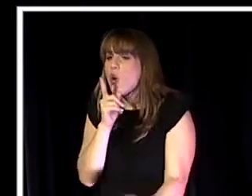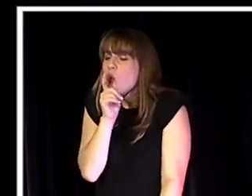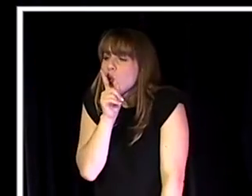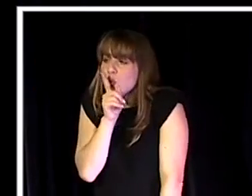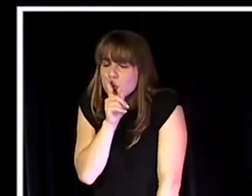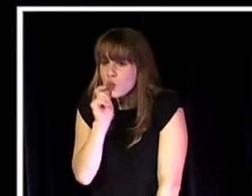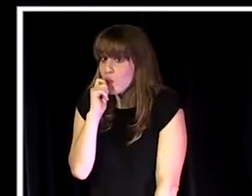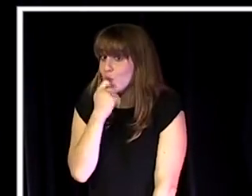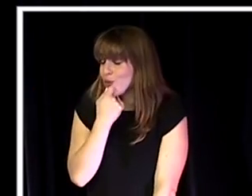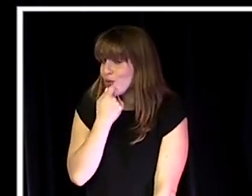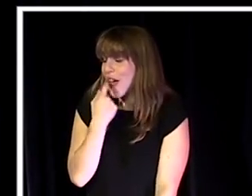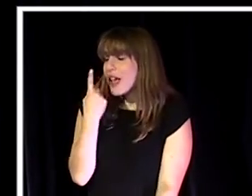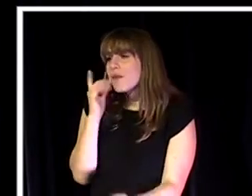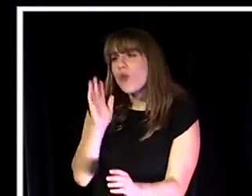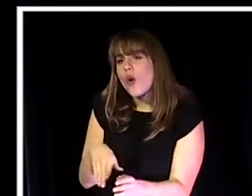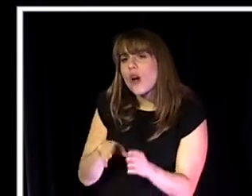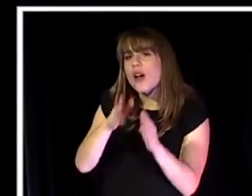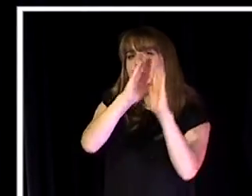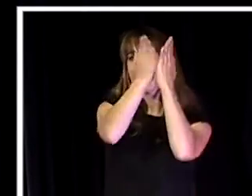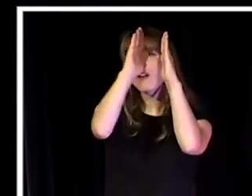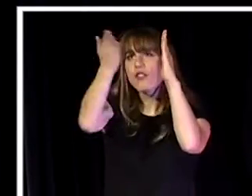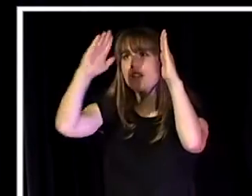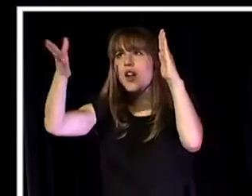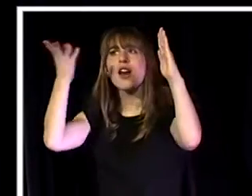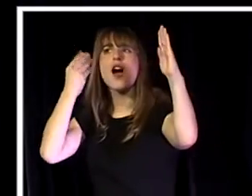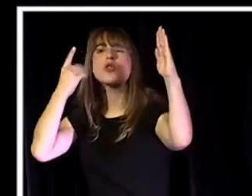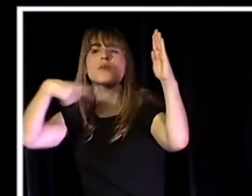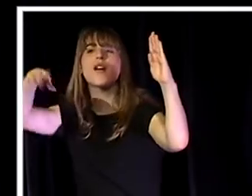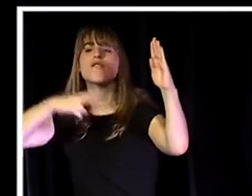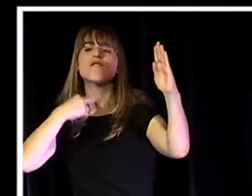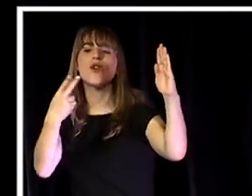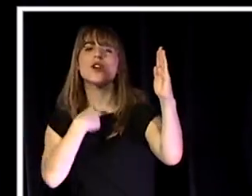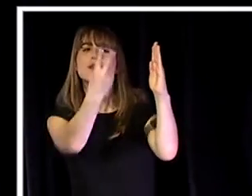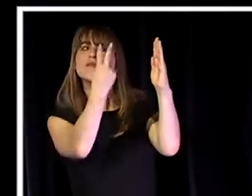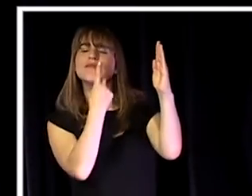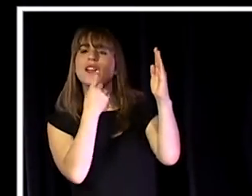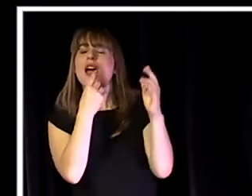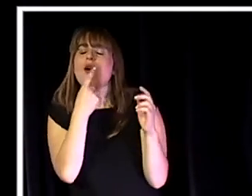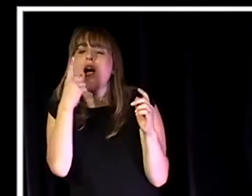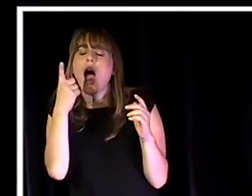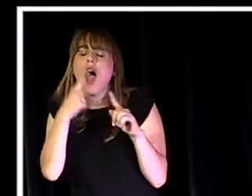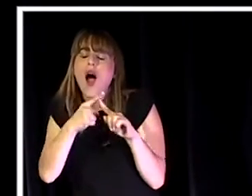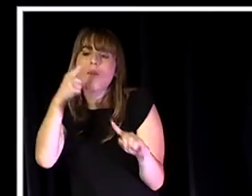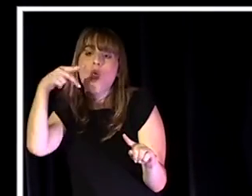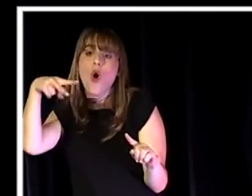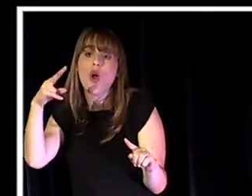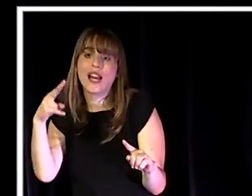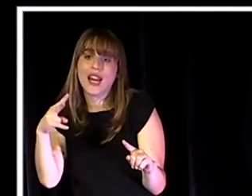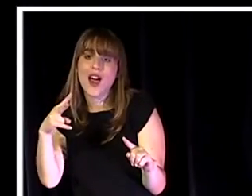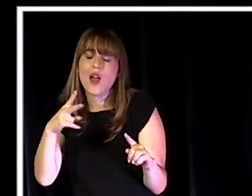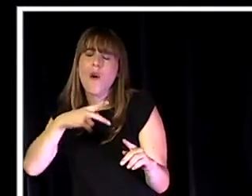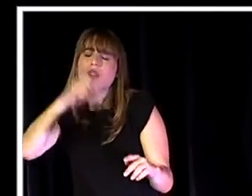ησυχία. Γιατί μπορεί εκεί, ανάμεσα στα βιβλία, να ακούσετε μια φωνή. Είμαι ένα απλό λινάρι, αλλά έχω μεγάλο τραγούδι